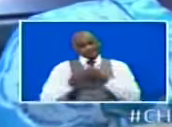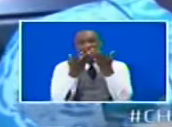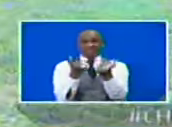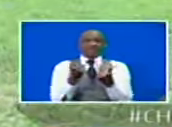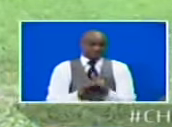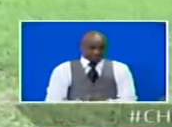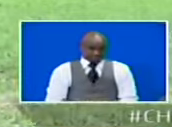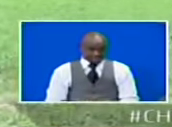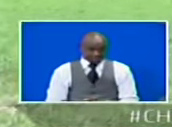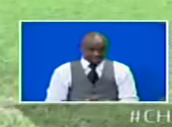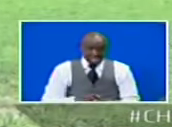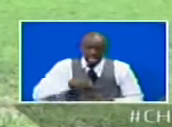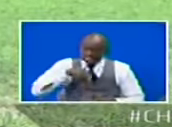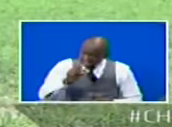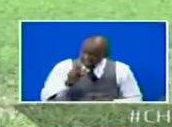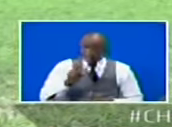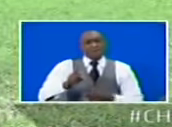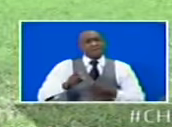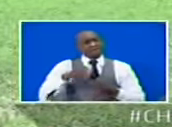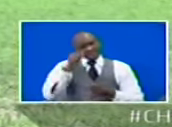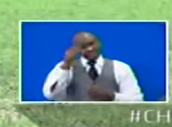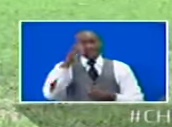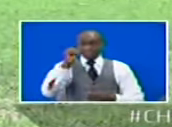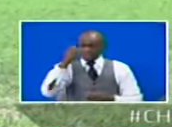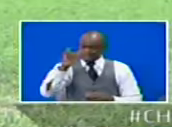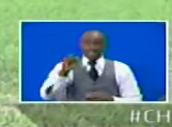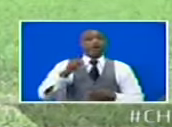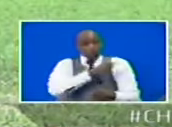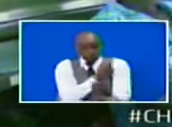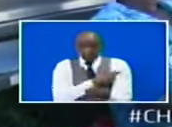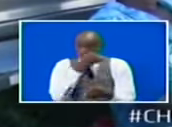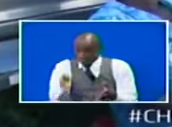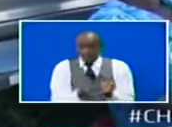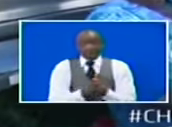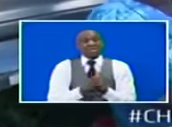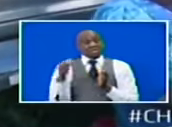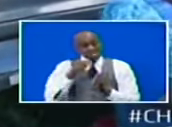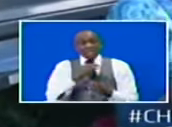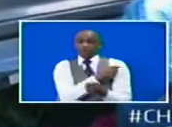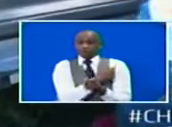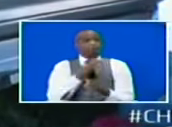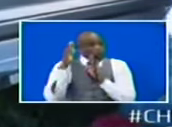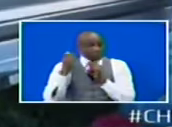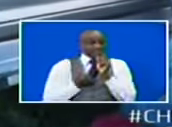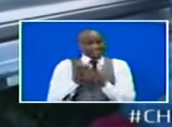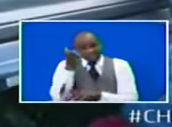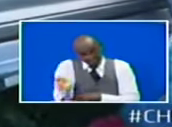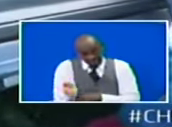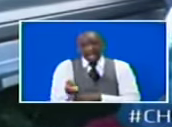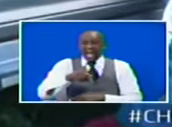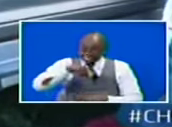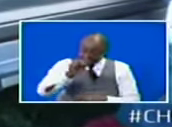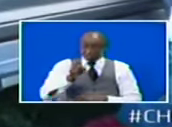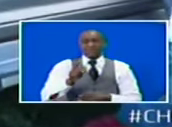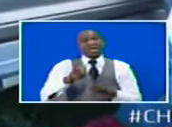ajali. She made the trip to St. Mary's Hospital and then to Gilgil Hospital, hopeful that her sister, the breadwinner in her